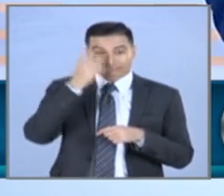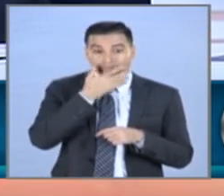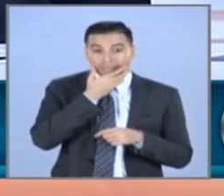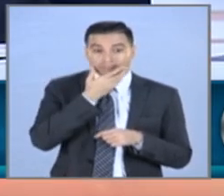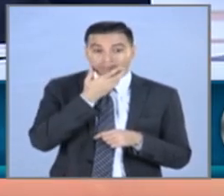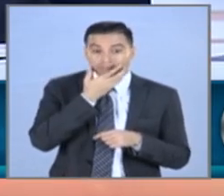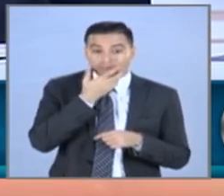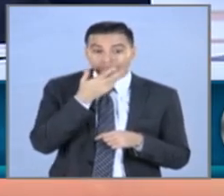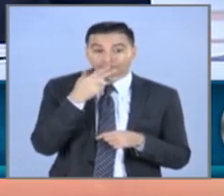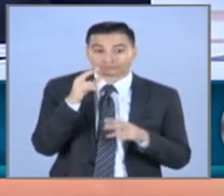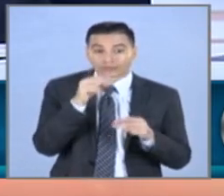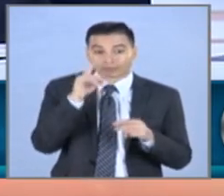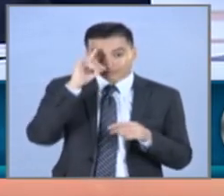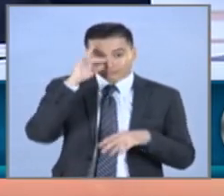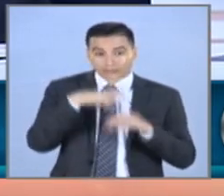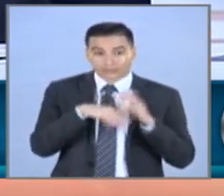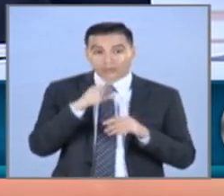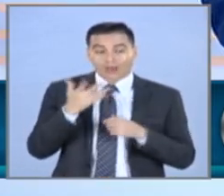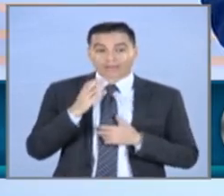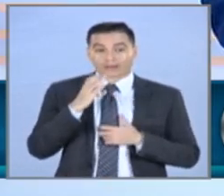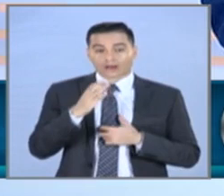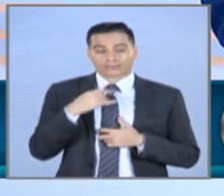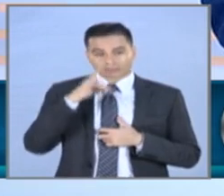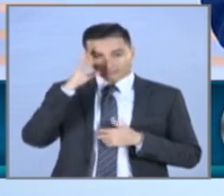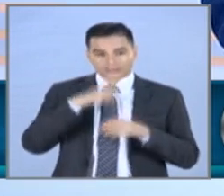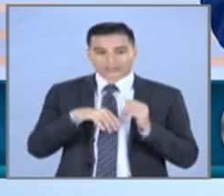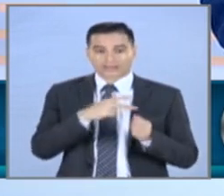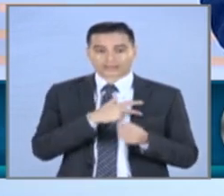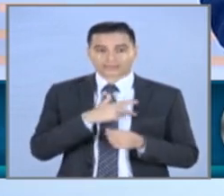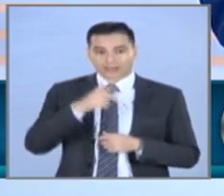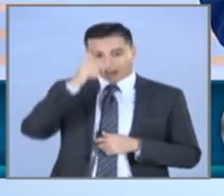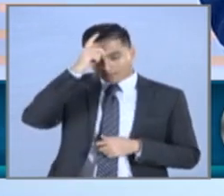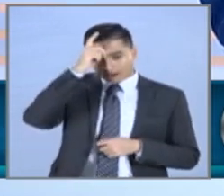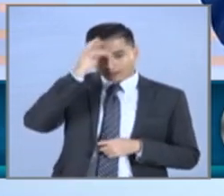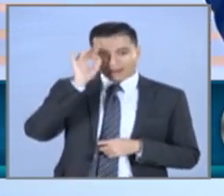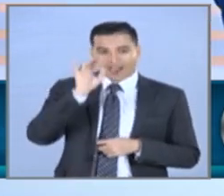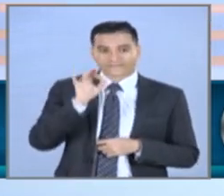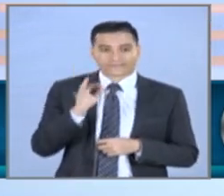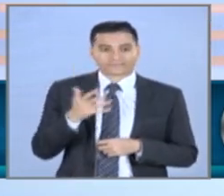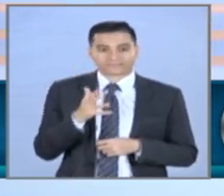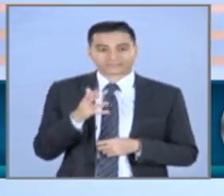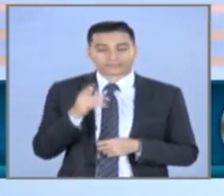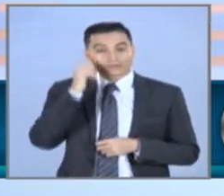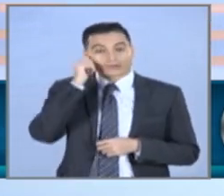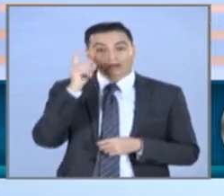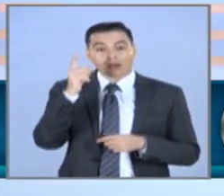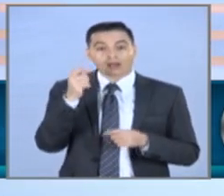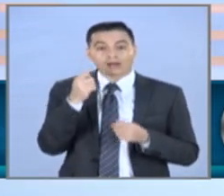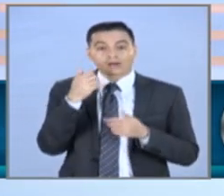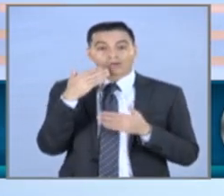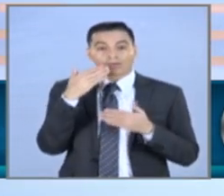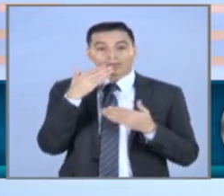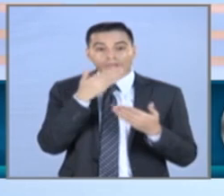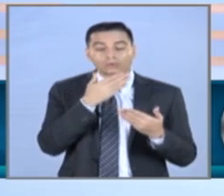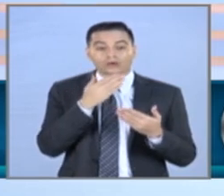بتخمن ولا بتجاوب؟ لا بخمن. بتخمن من اسمها كده. من اسمها. هي تبرعت